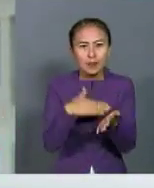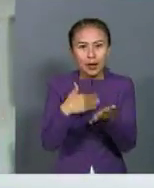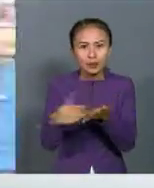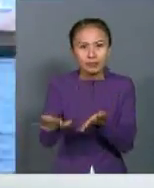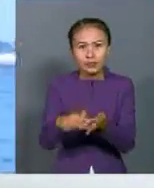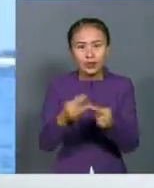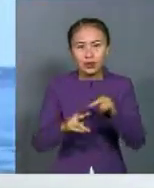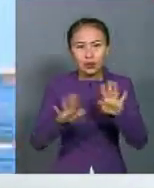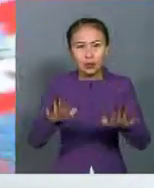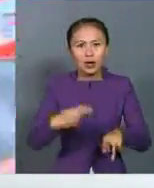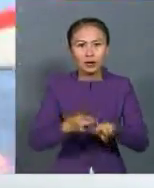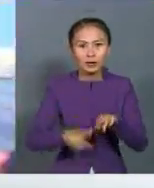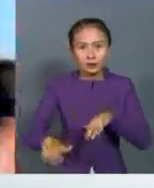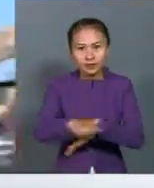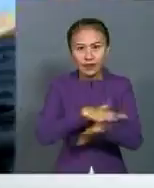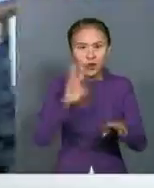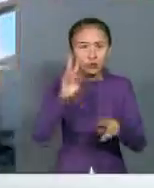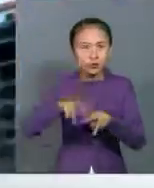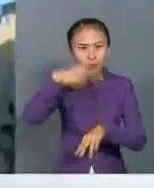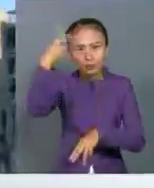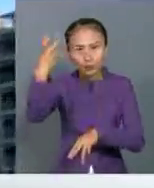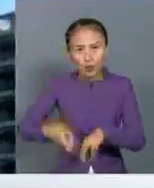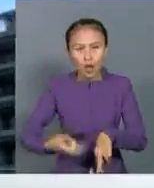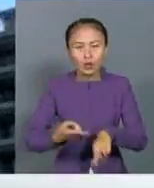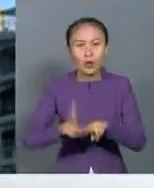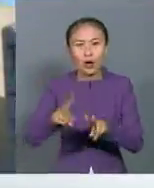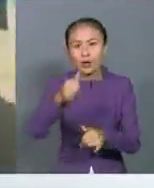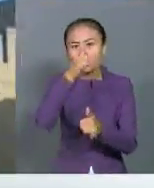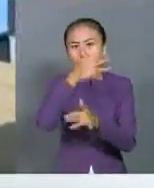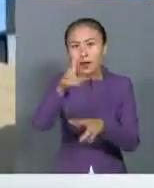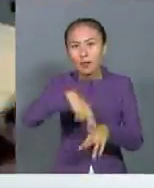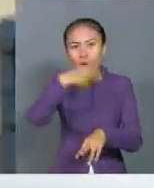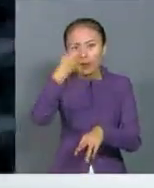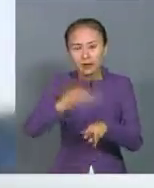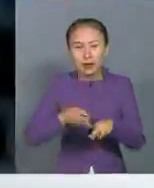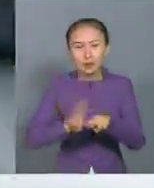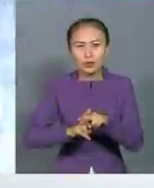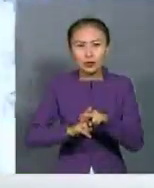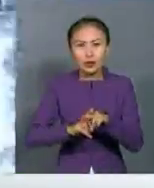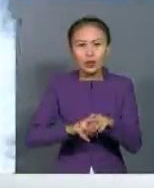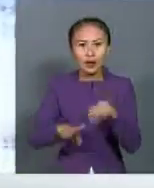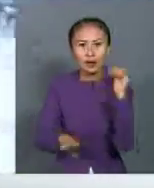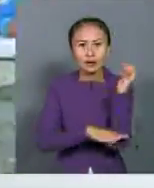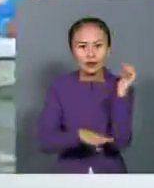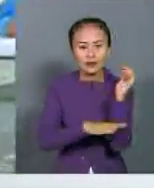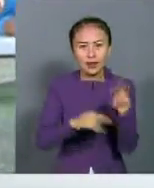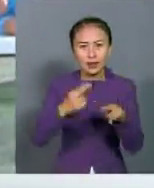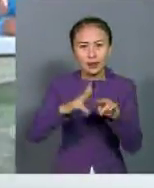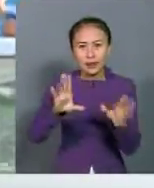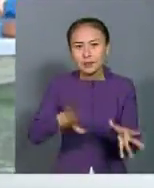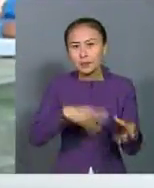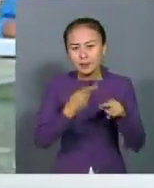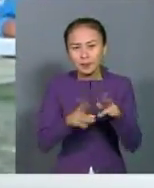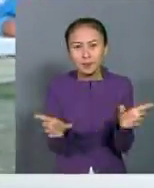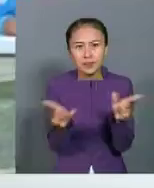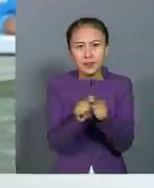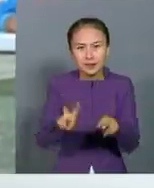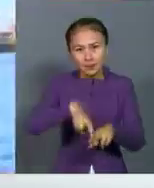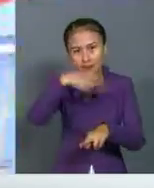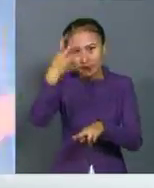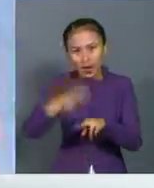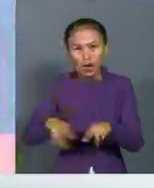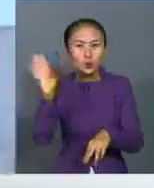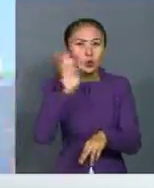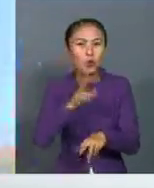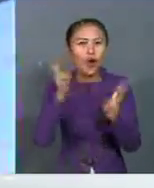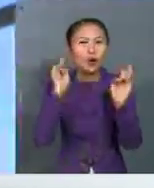бүрененің үстімен жүгіріп келіп суға секіреді. Тек секіре салмай ағаштың басындағы жалаушаны іле кетуі тиіс. Сайыста салы